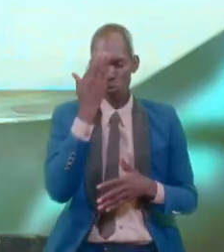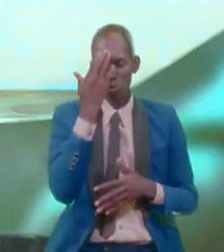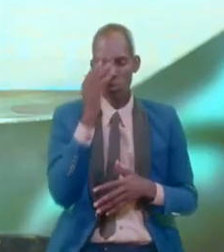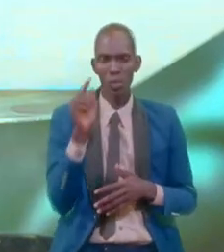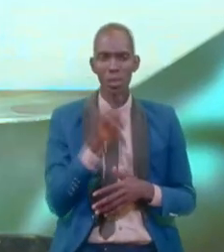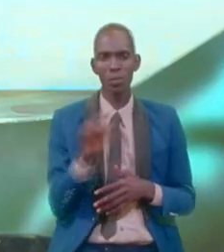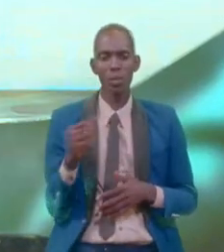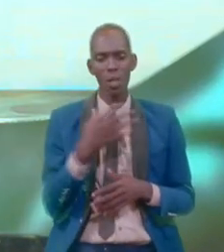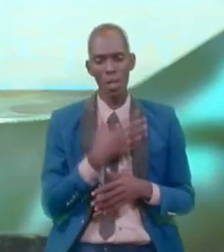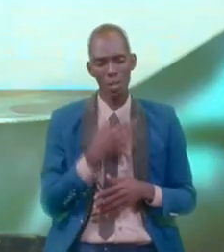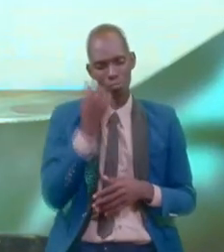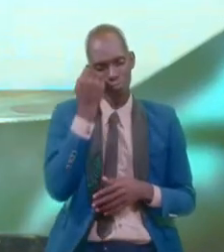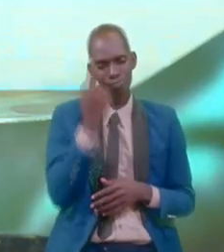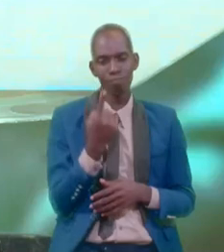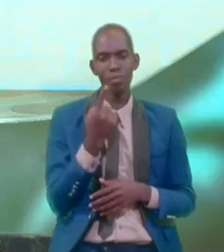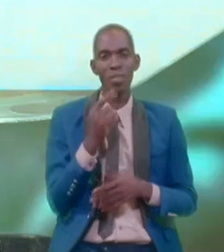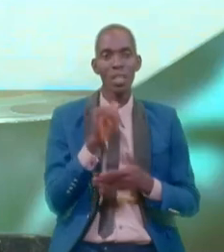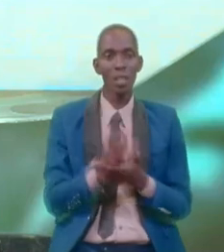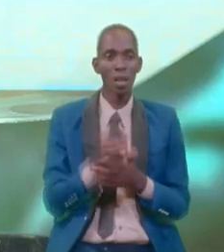Sache-le donc et